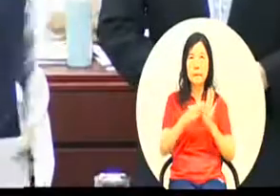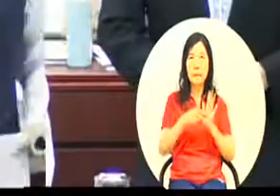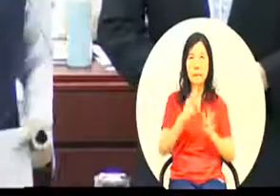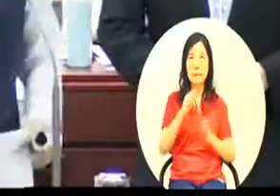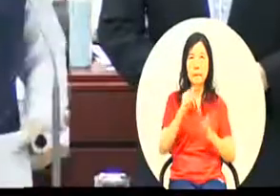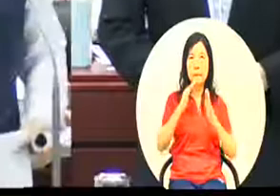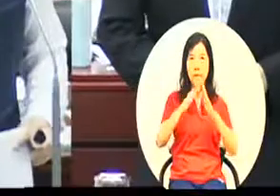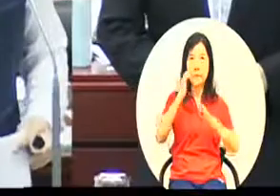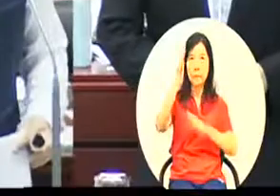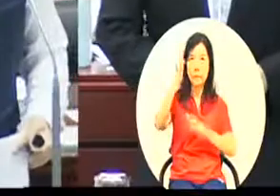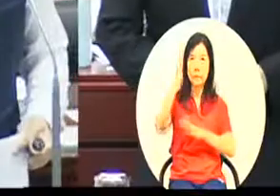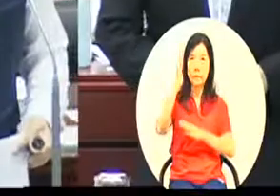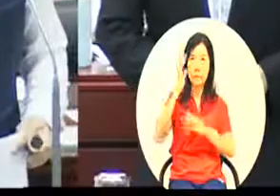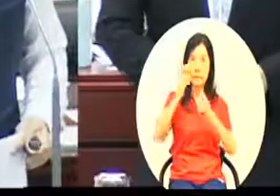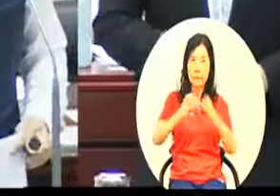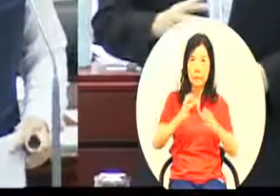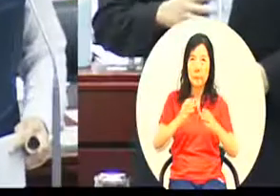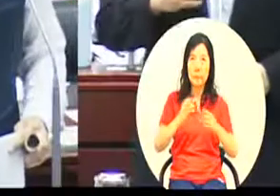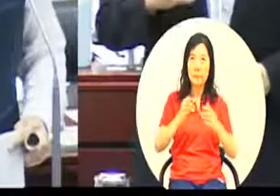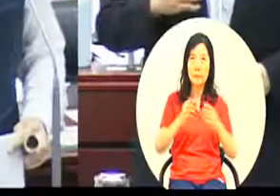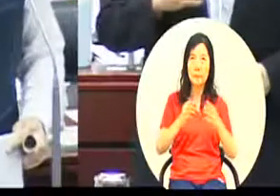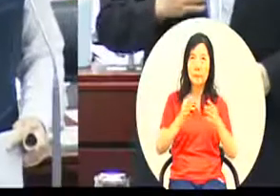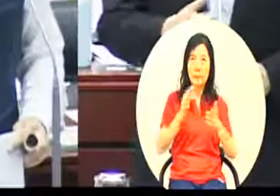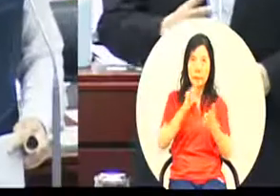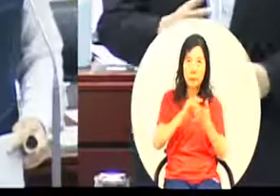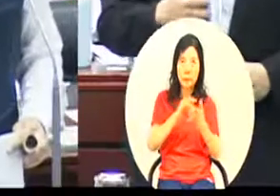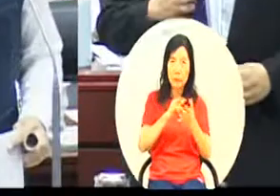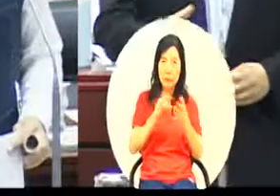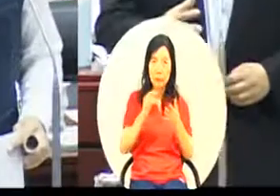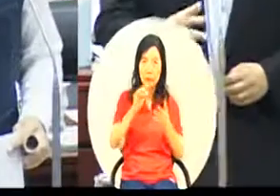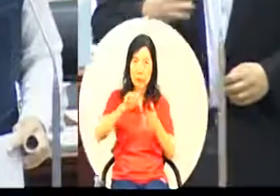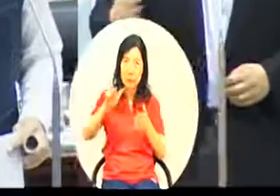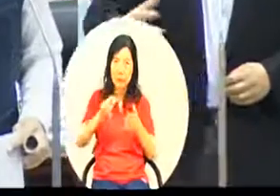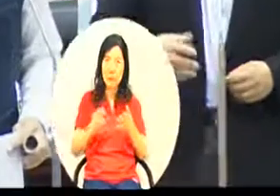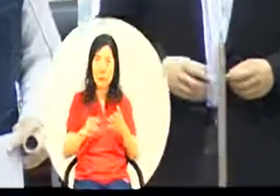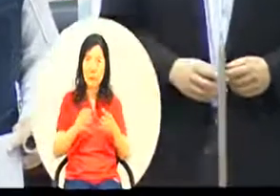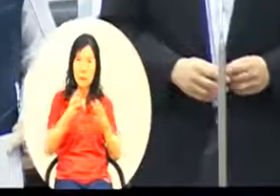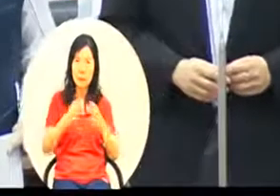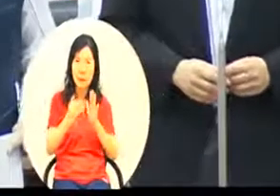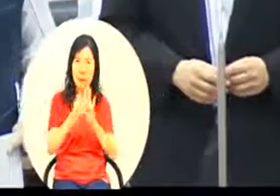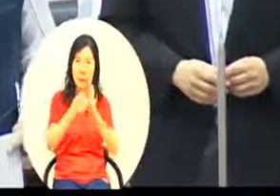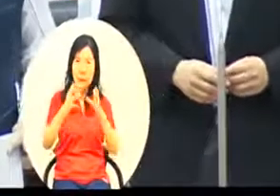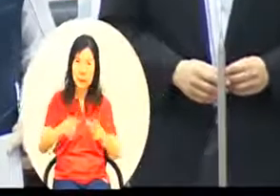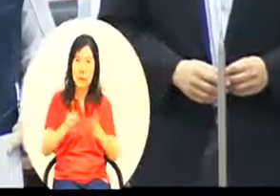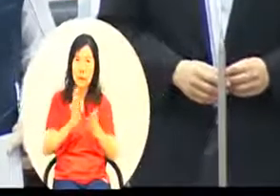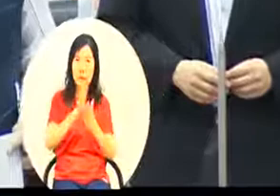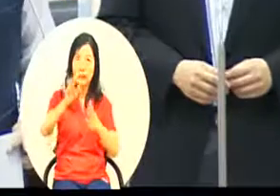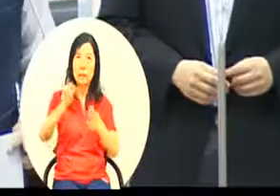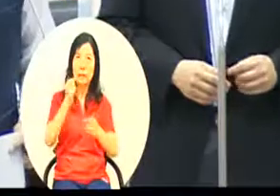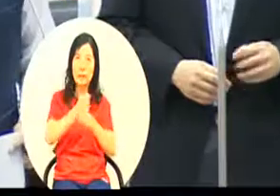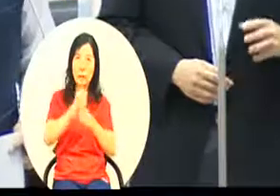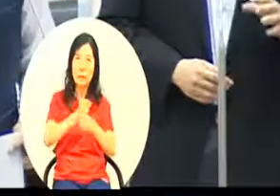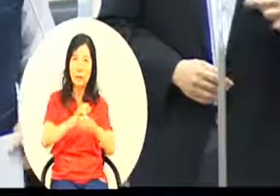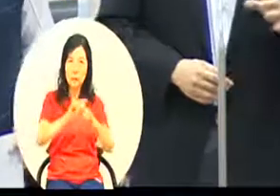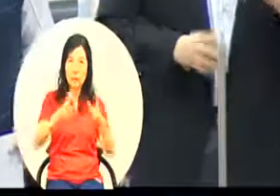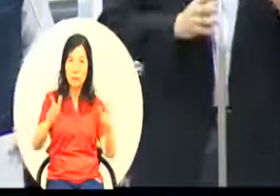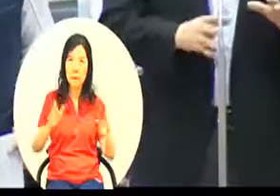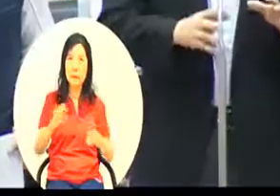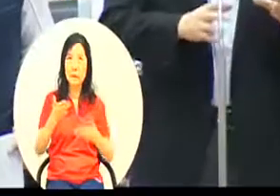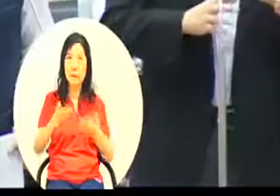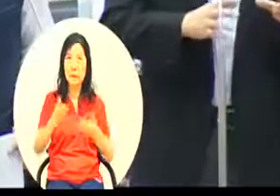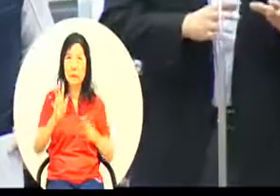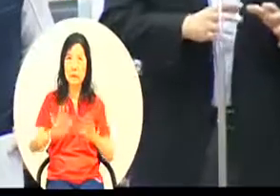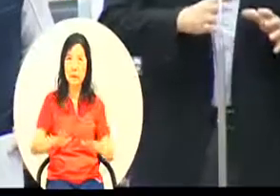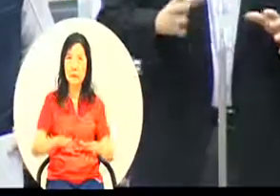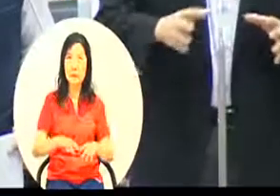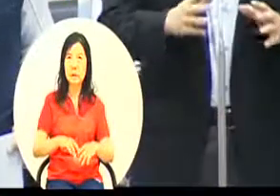委要成立毒品防治局的它的一个功能任务及未来所要做的事情。那现在